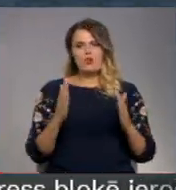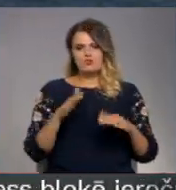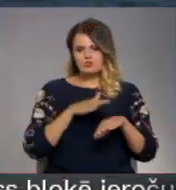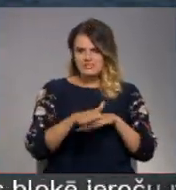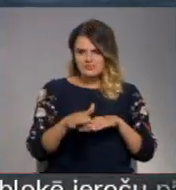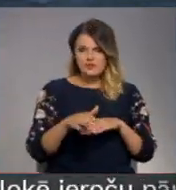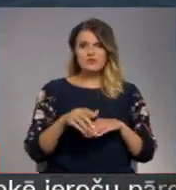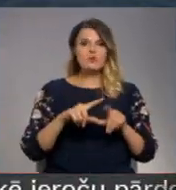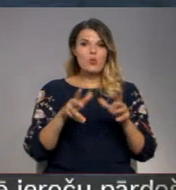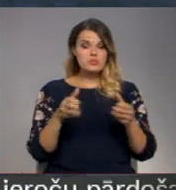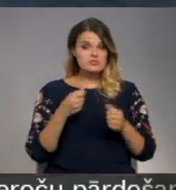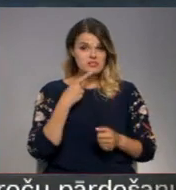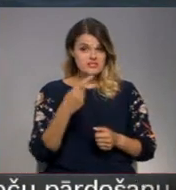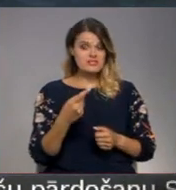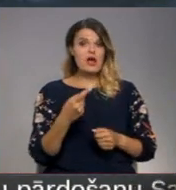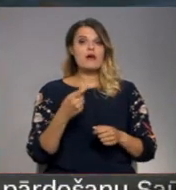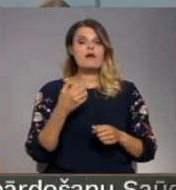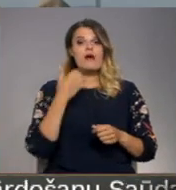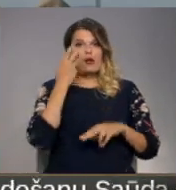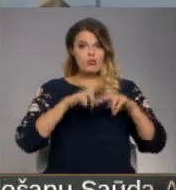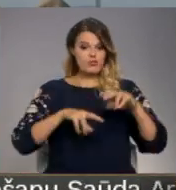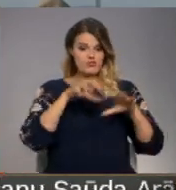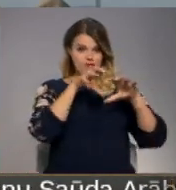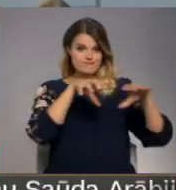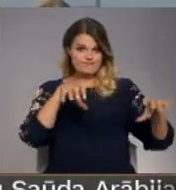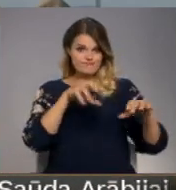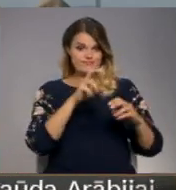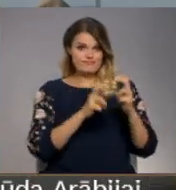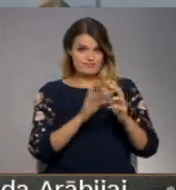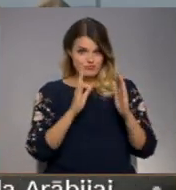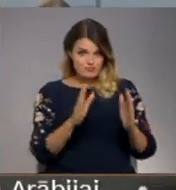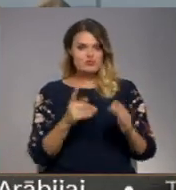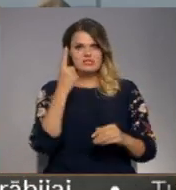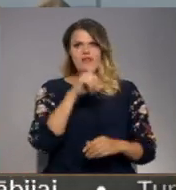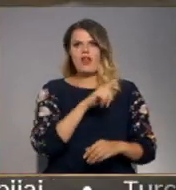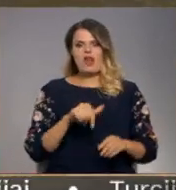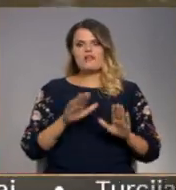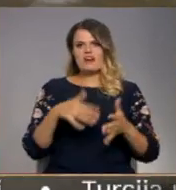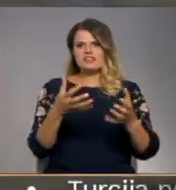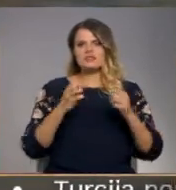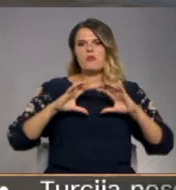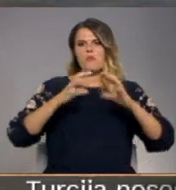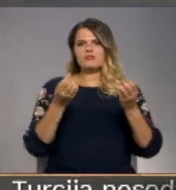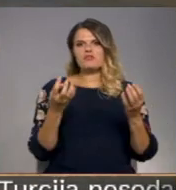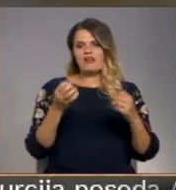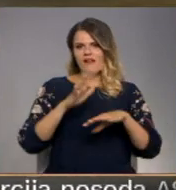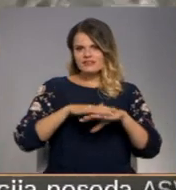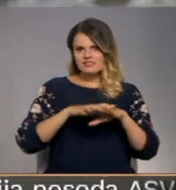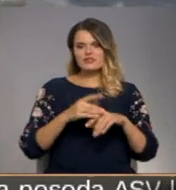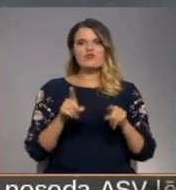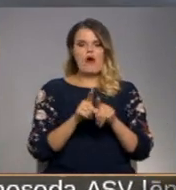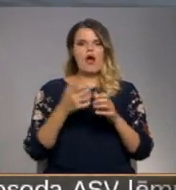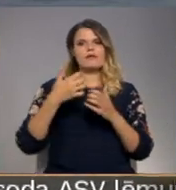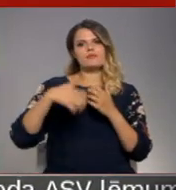realizāciju. Uzņēmumā skaidro, ka līdz ar termināļu izbūvi Latvijai būtu pieeja pasaules gāzes tirgumu un tātad arī lielāka neatkarība